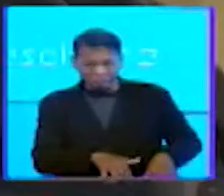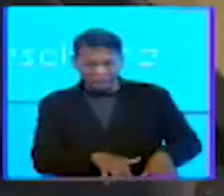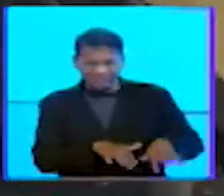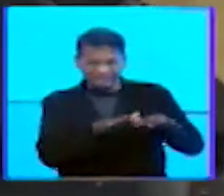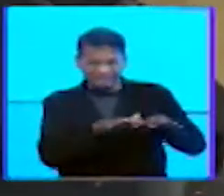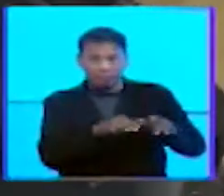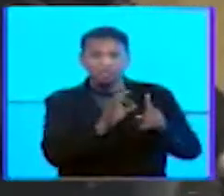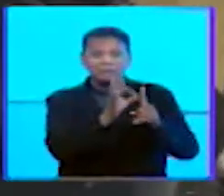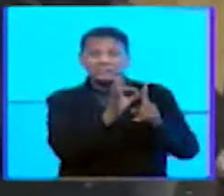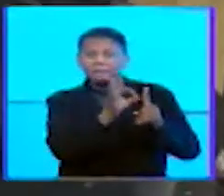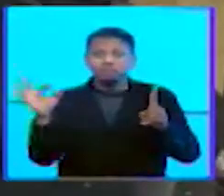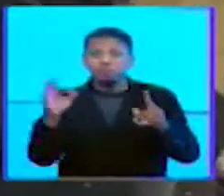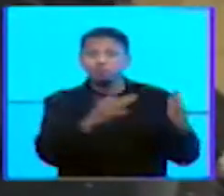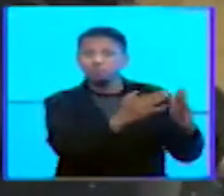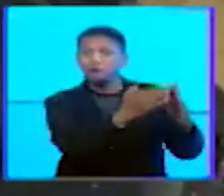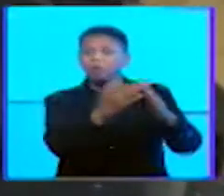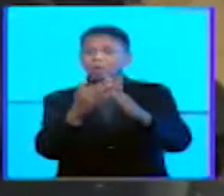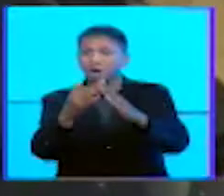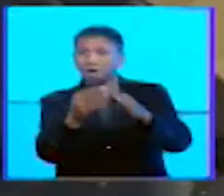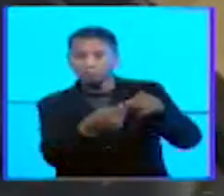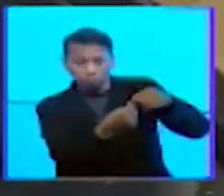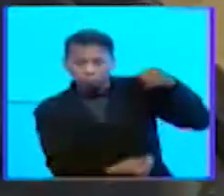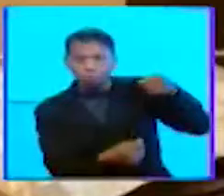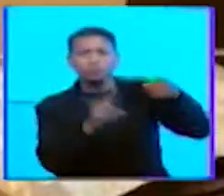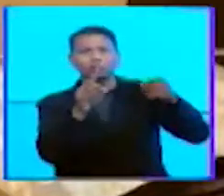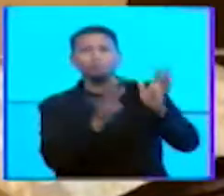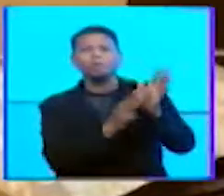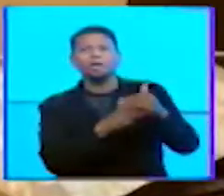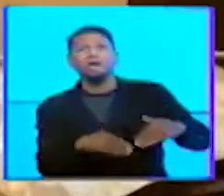ketinggian di atas 1 meter. Dari Karawang, Jawa Barat, Muhammad Fahrudin melaporkan.